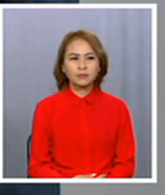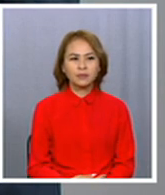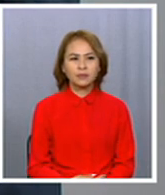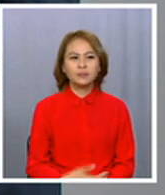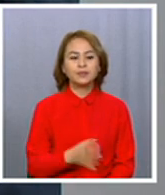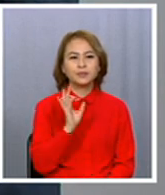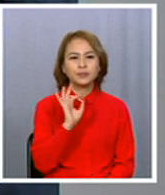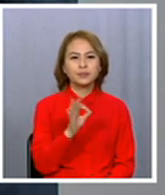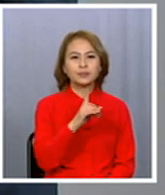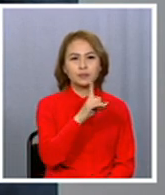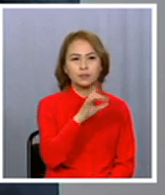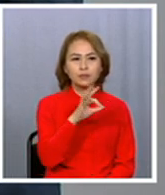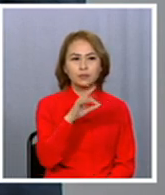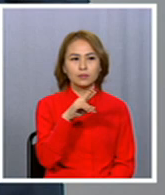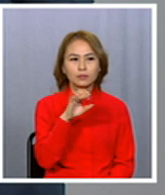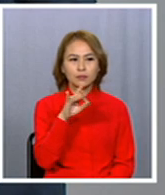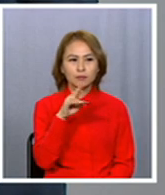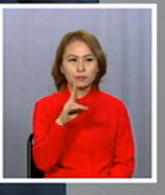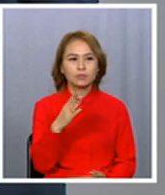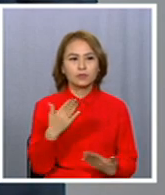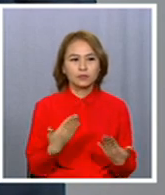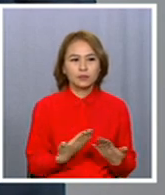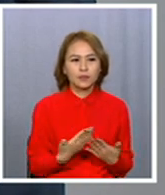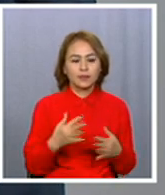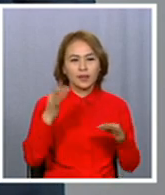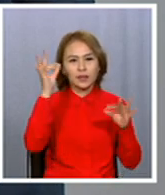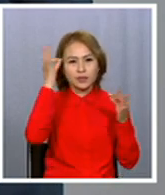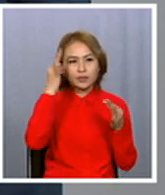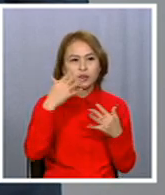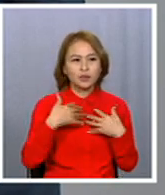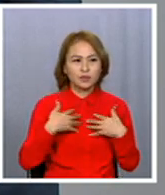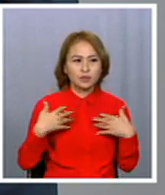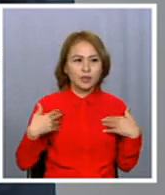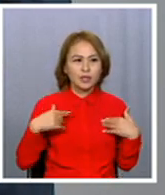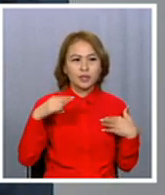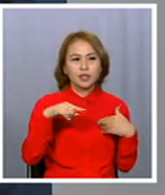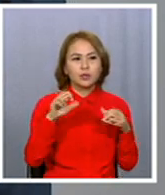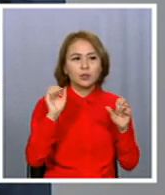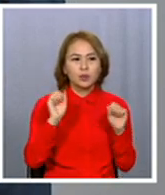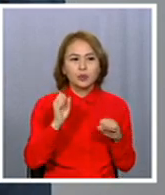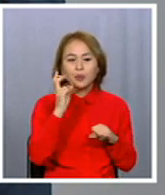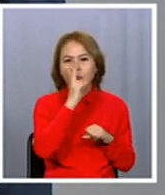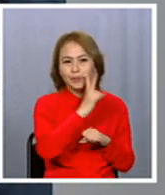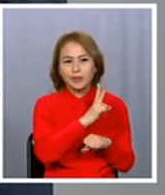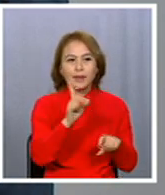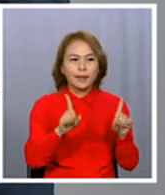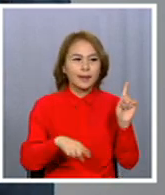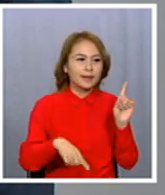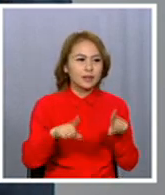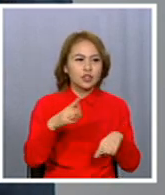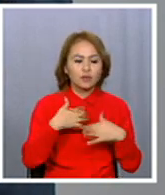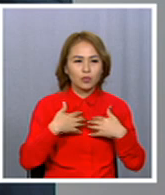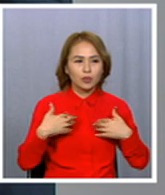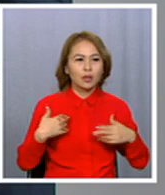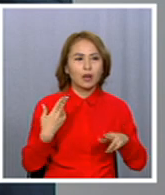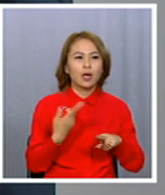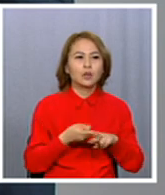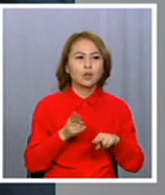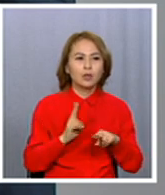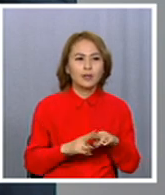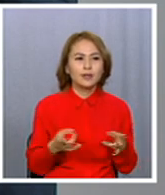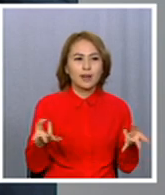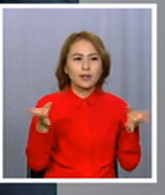Верно, в зоопарке живут дикие животные. Здесь можно увидеть редких животных,